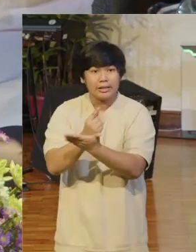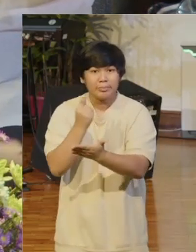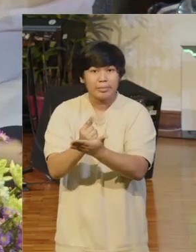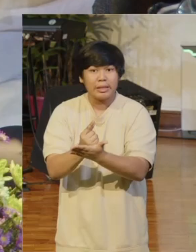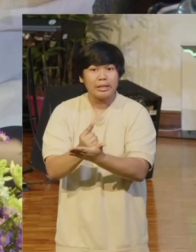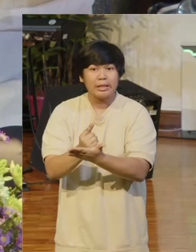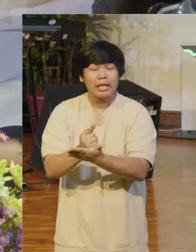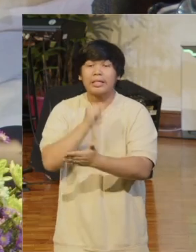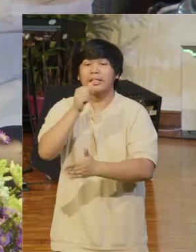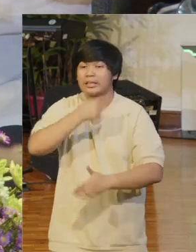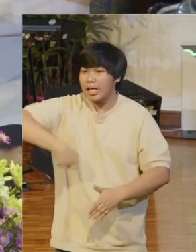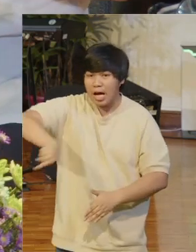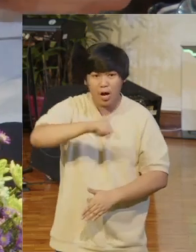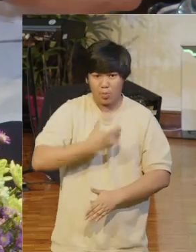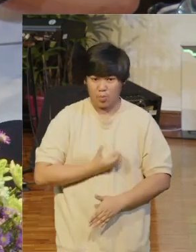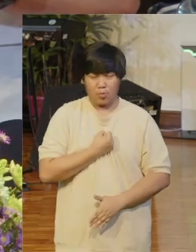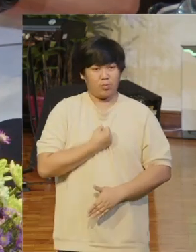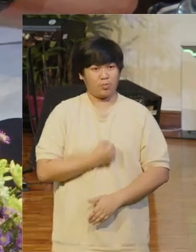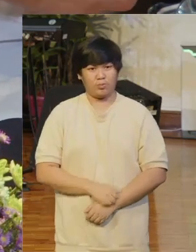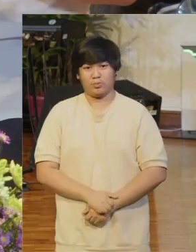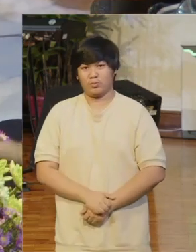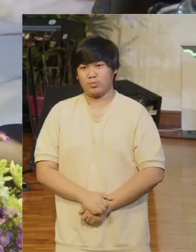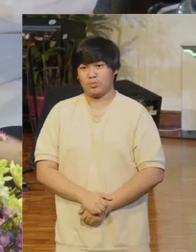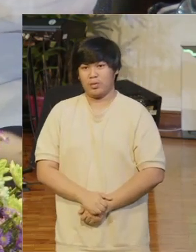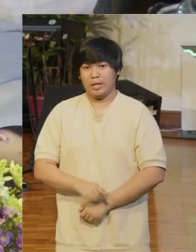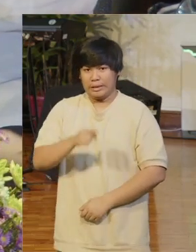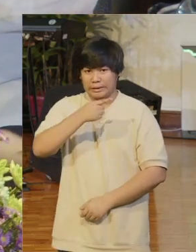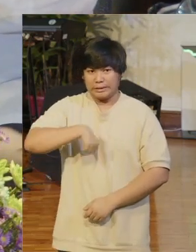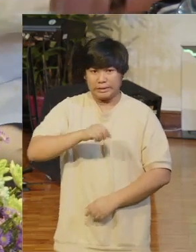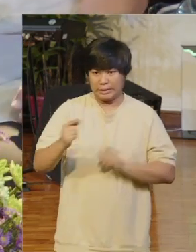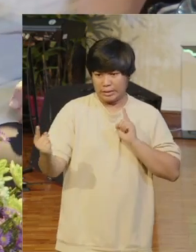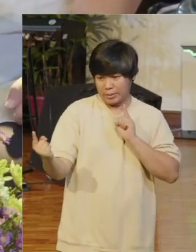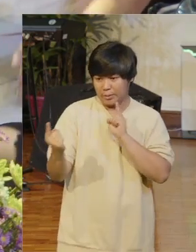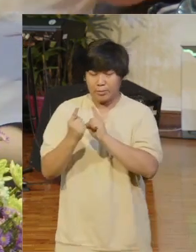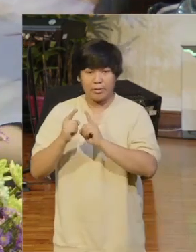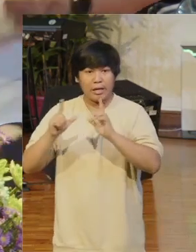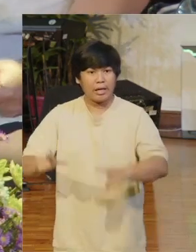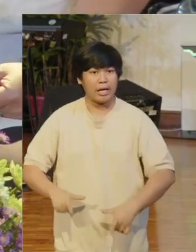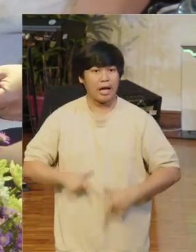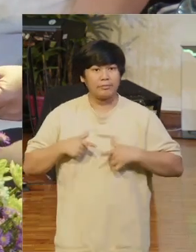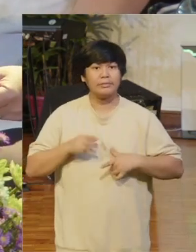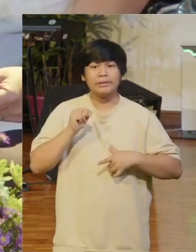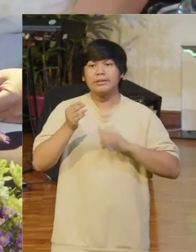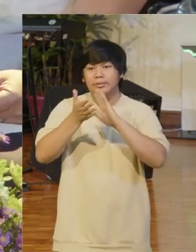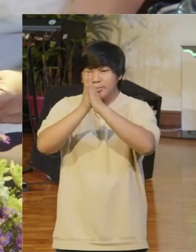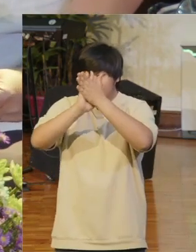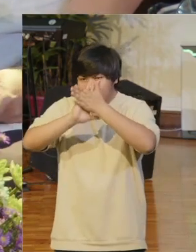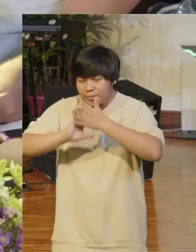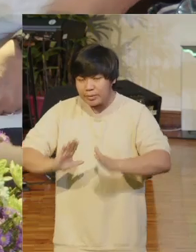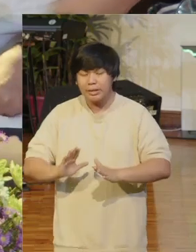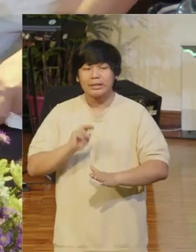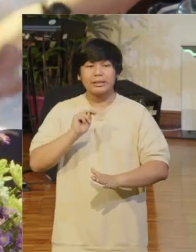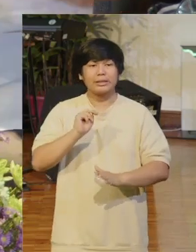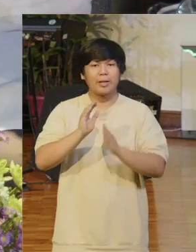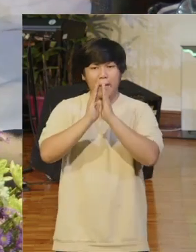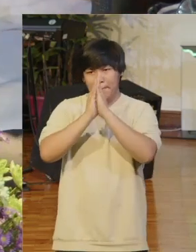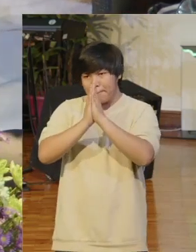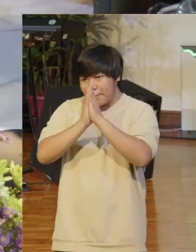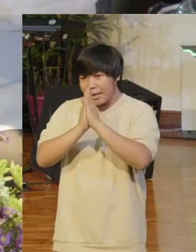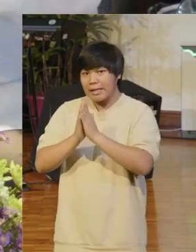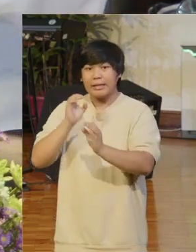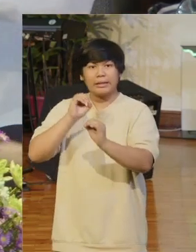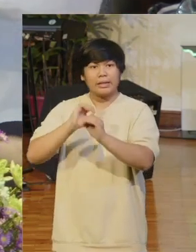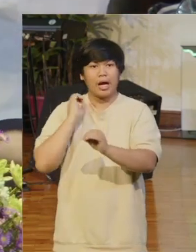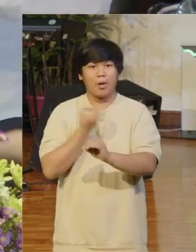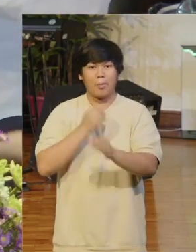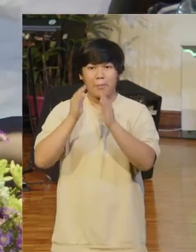tayo. Dapat nating harapin ang buhay na may kapanatagan at pananalangin. Sa ating